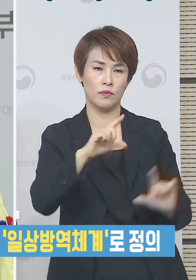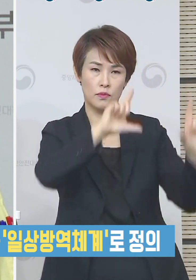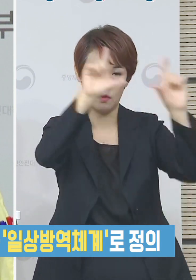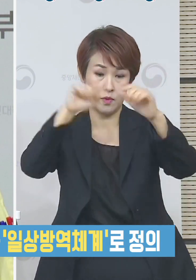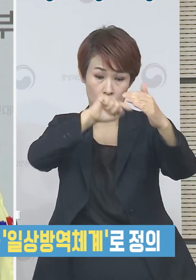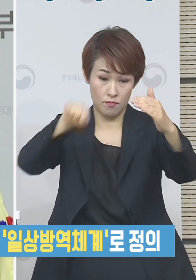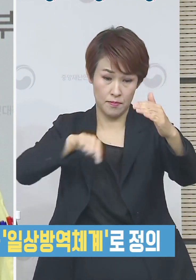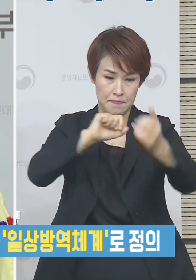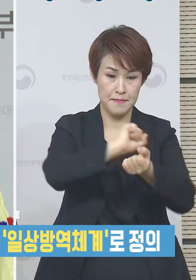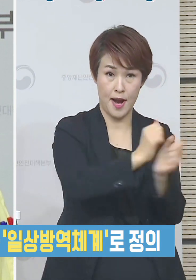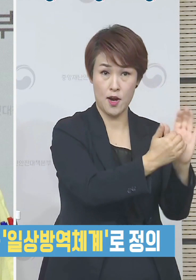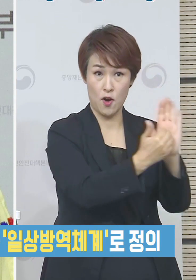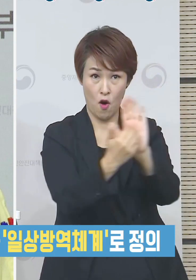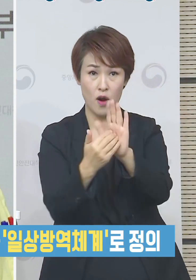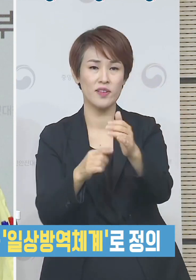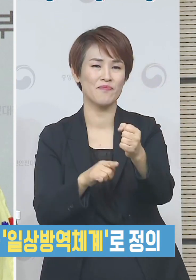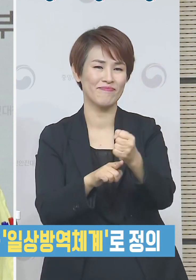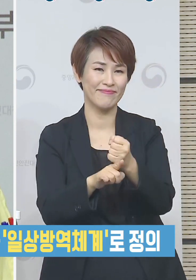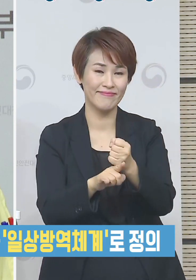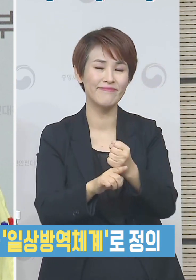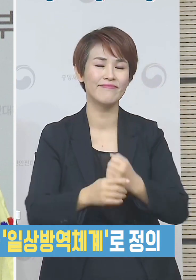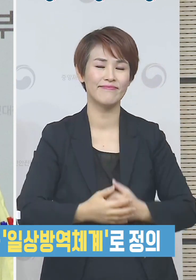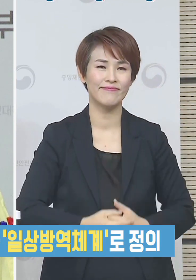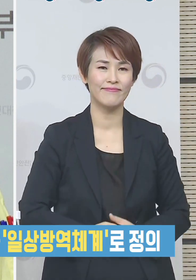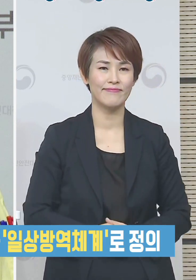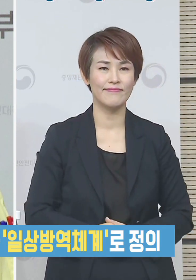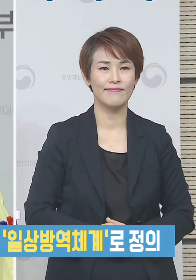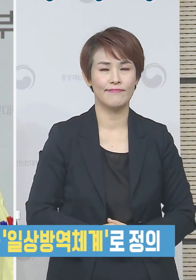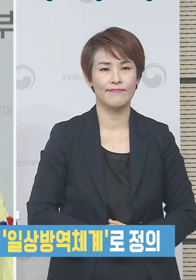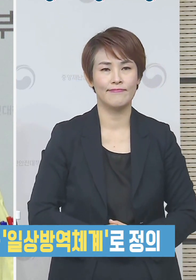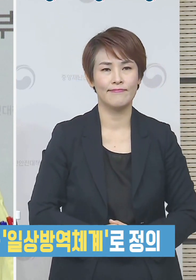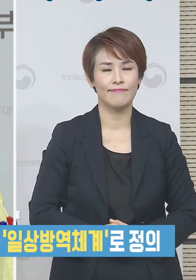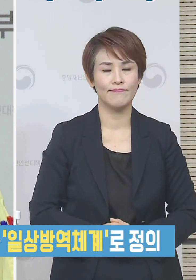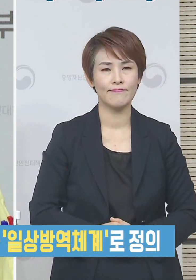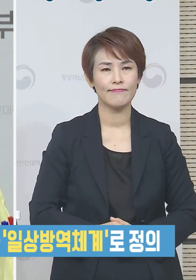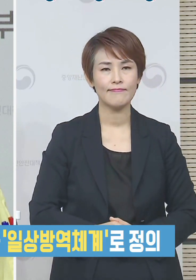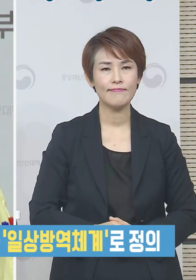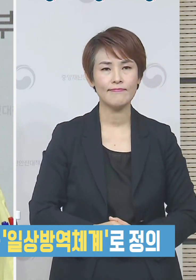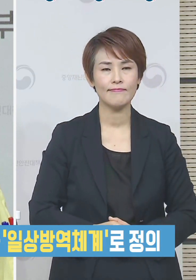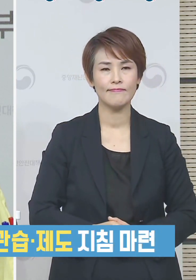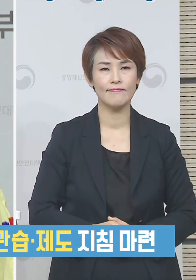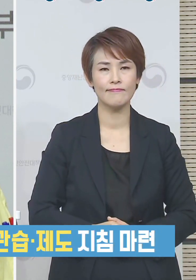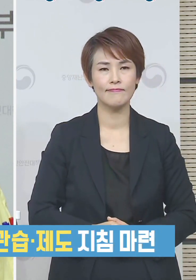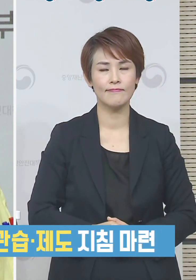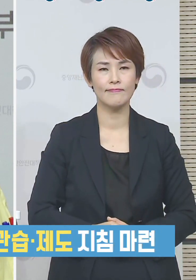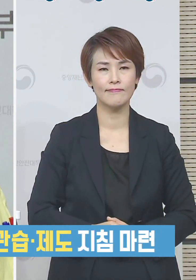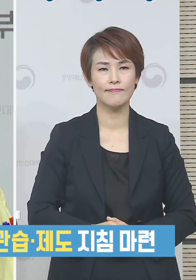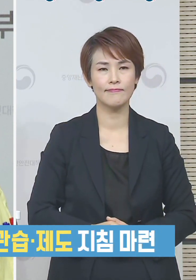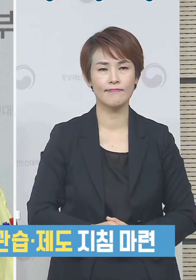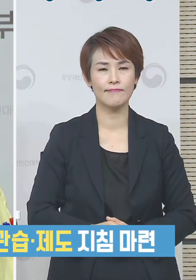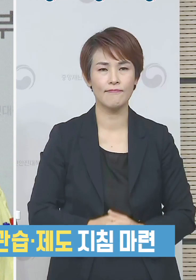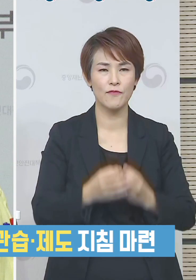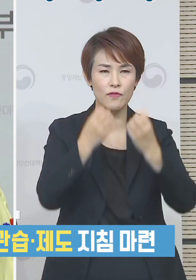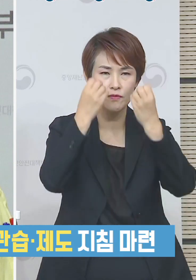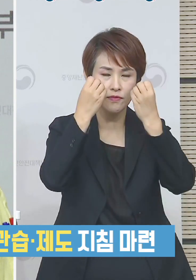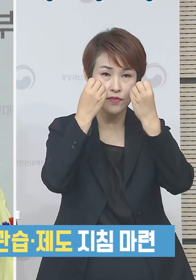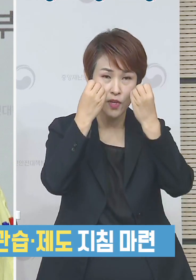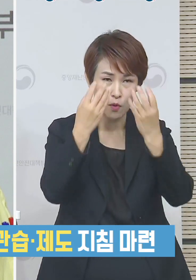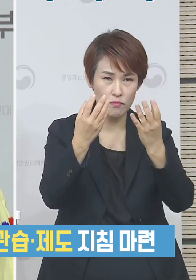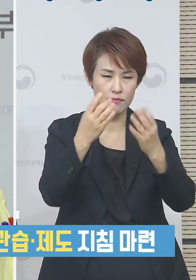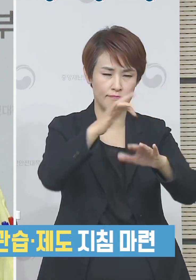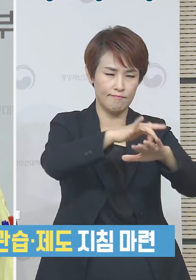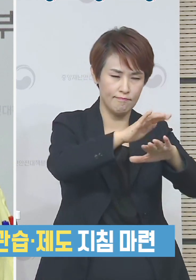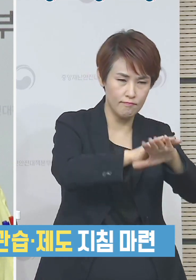체계, 이것이 생활 방역의 이 기본적인 정의라고 저희들은 보고, 이러한 새로운 일상과